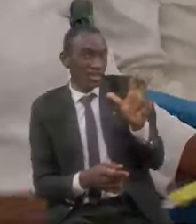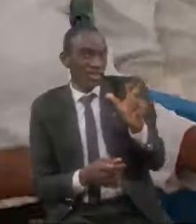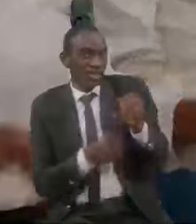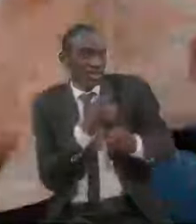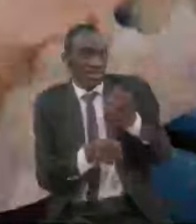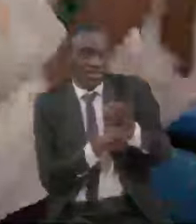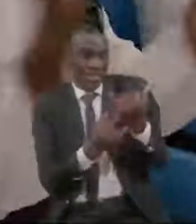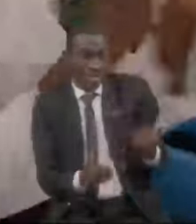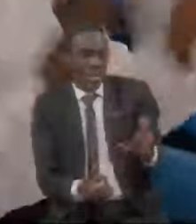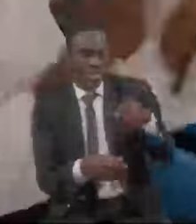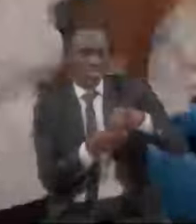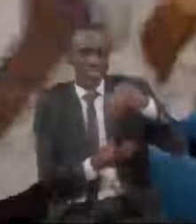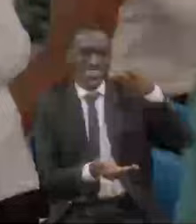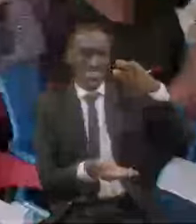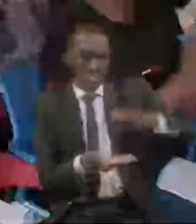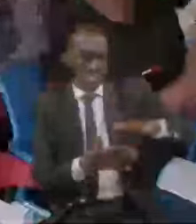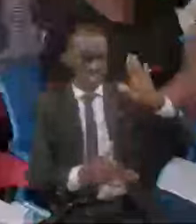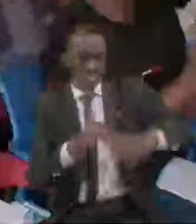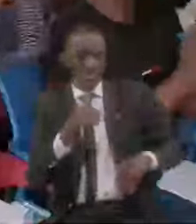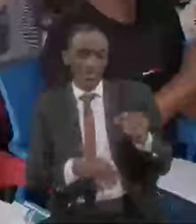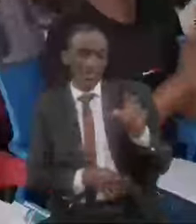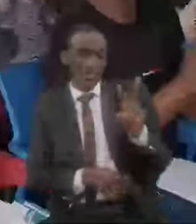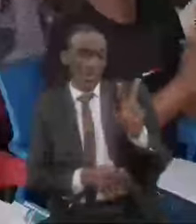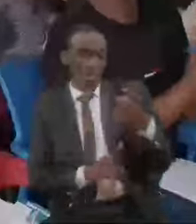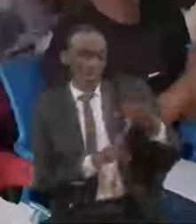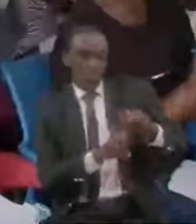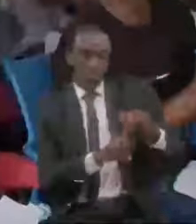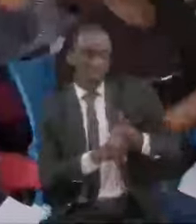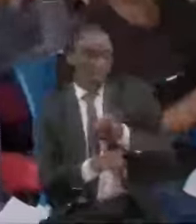de 2 mois, il court toujours.